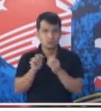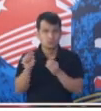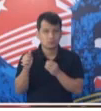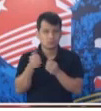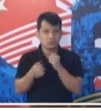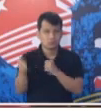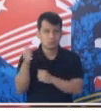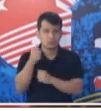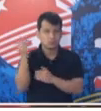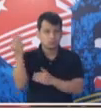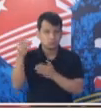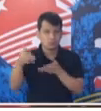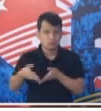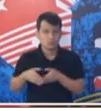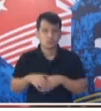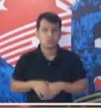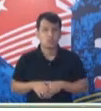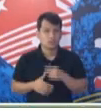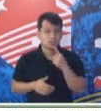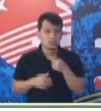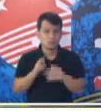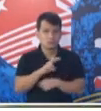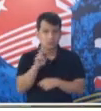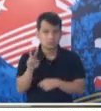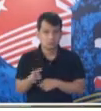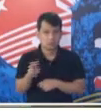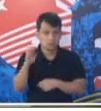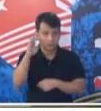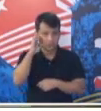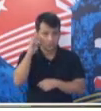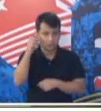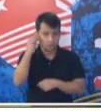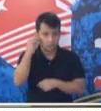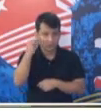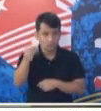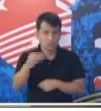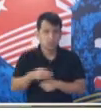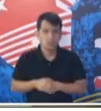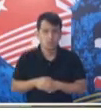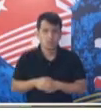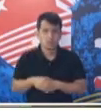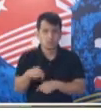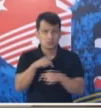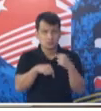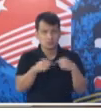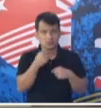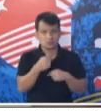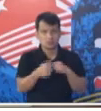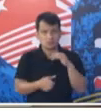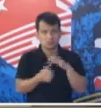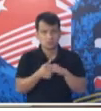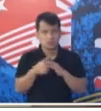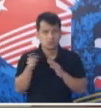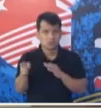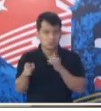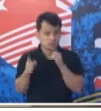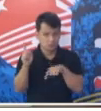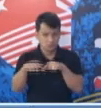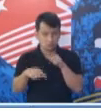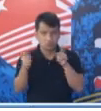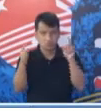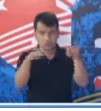Speaker. Si Valenzuela Congressman Eric Martinez. Samantala, hindi pa sumisipot sa Kongreso si